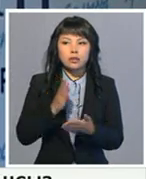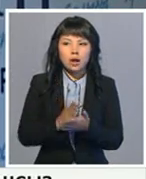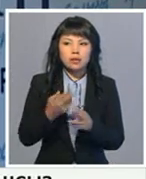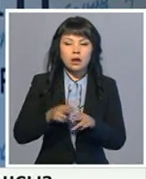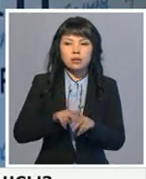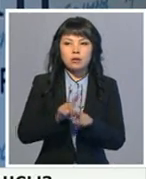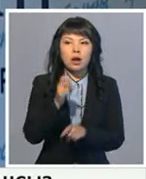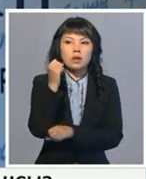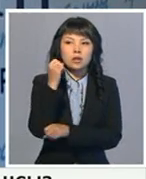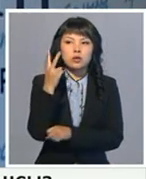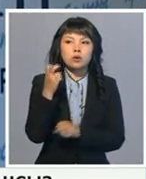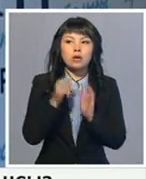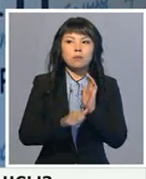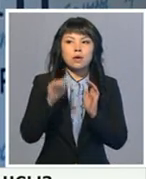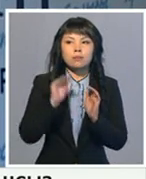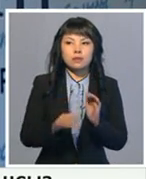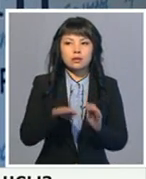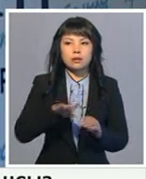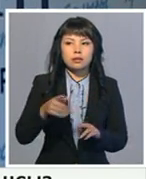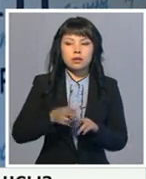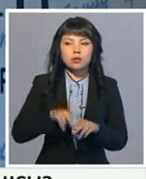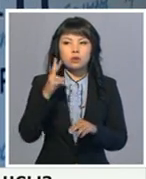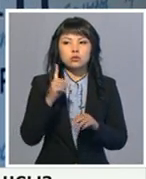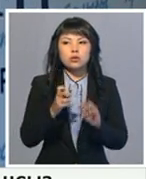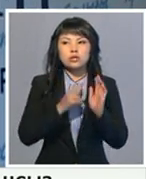қабы 260 мың. Ал енді мына барлық